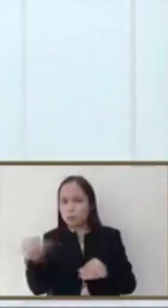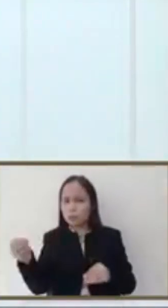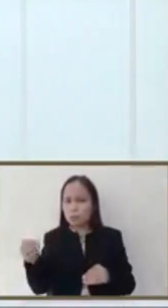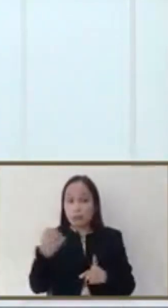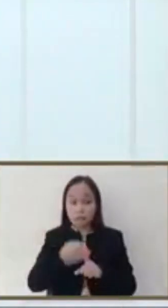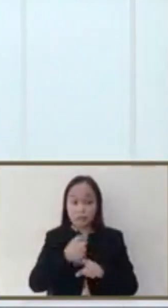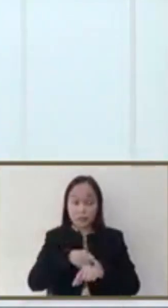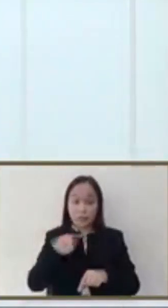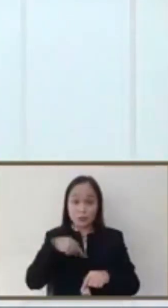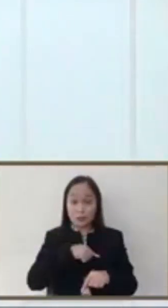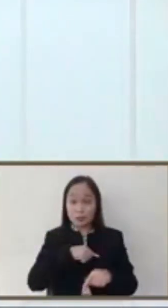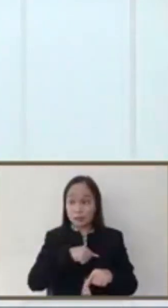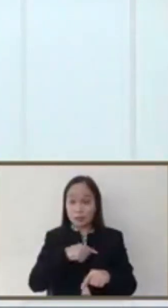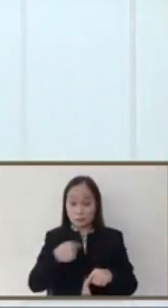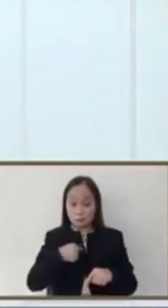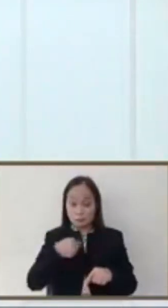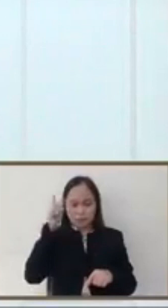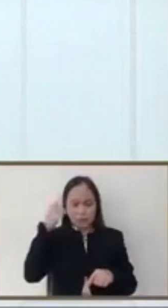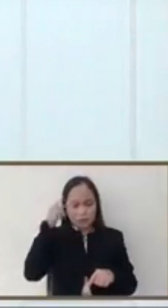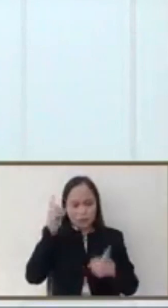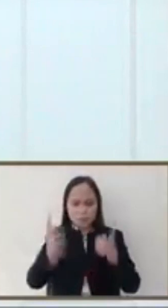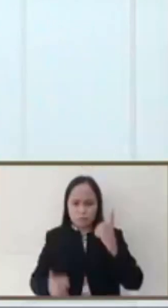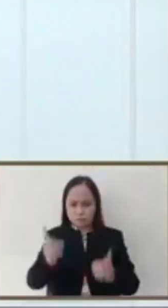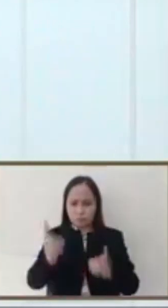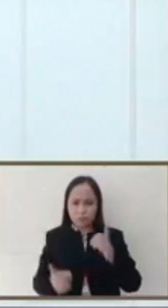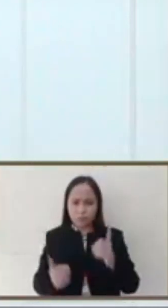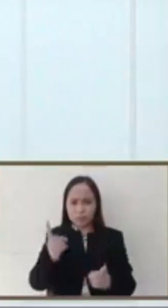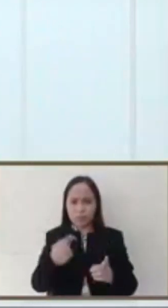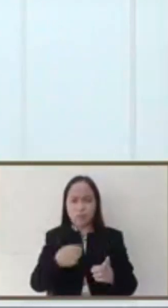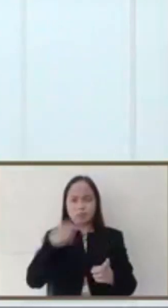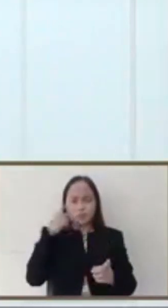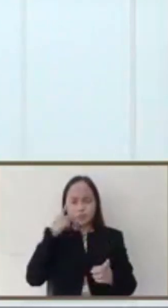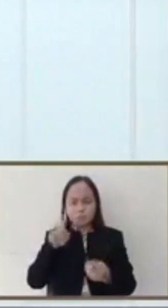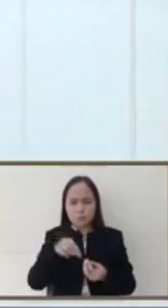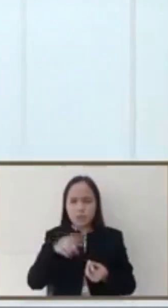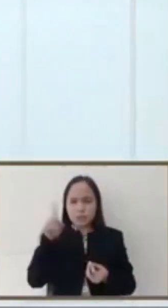Every time na nagda-drive ako, mga kapatid, ang nasa isip ko is eternity.